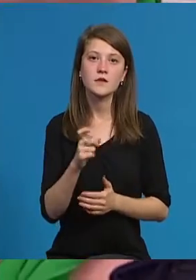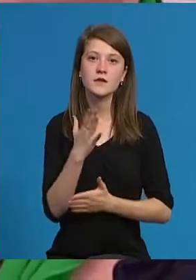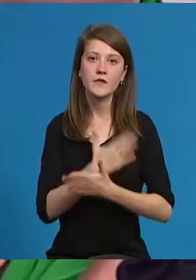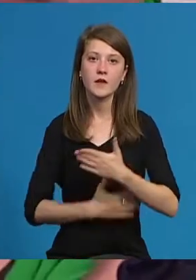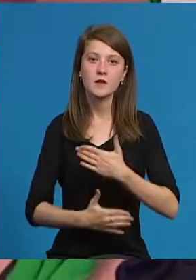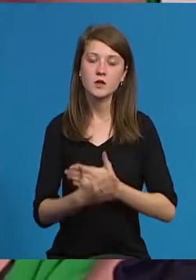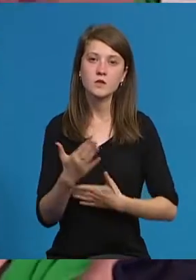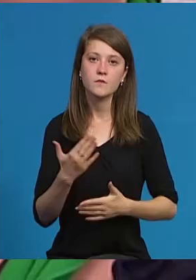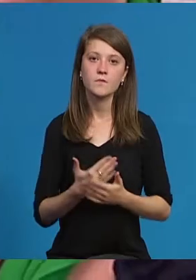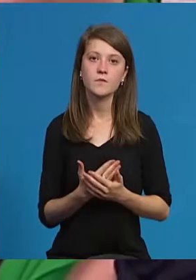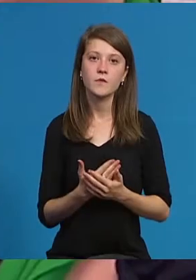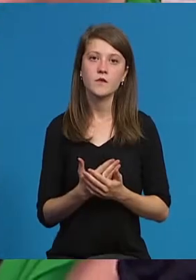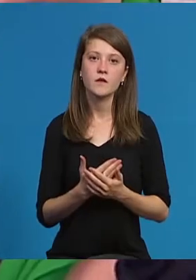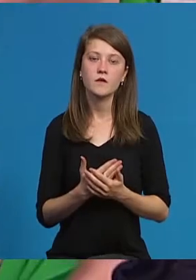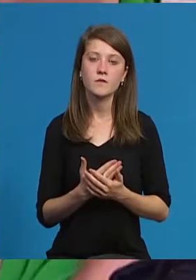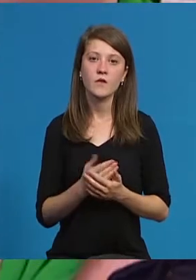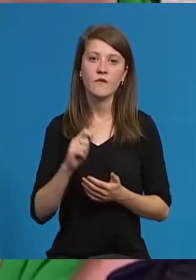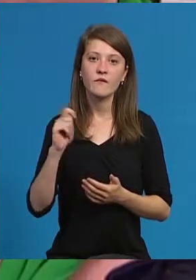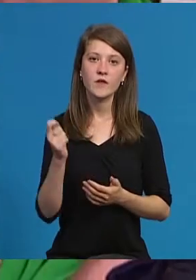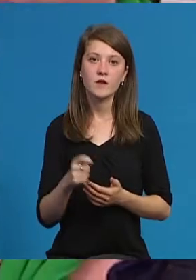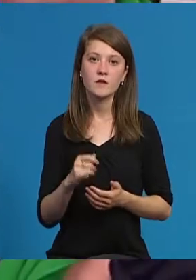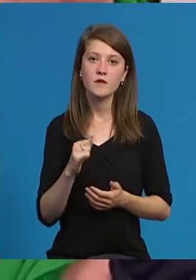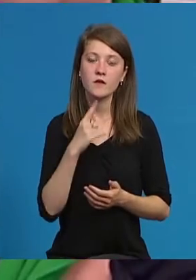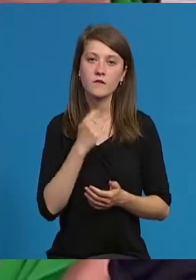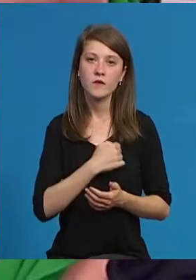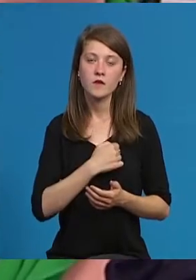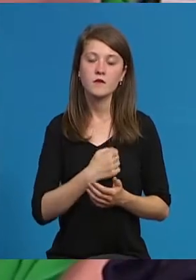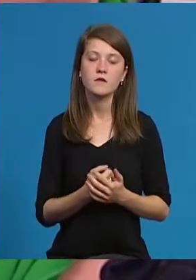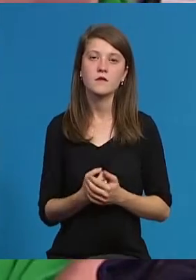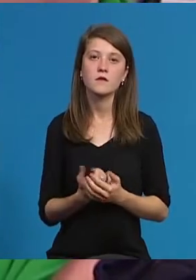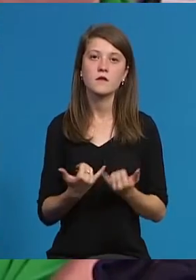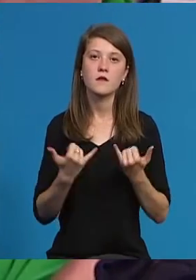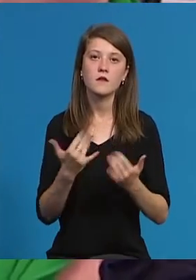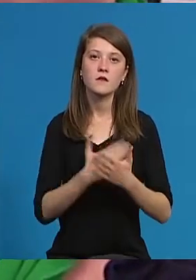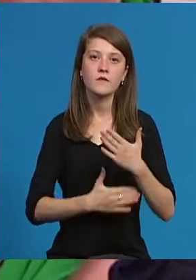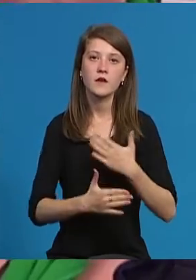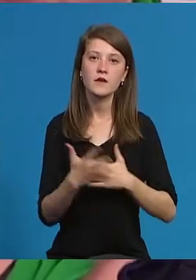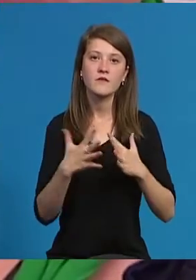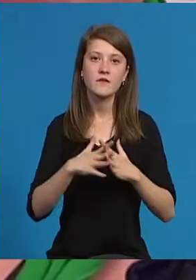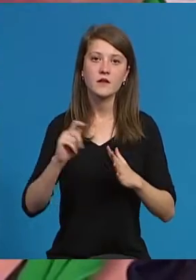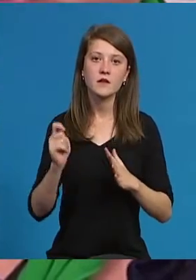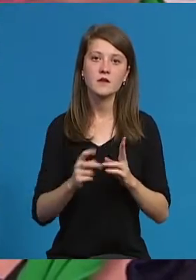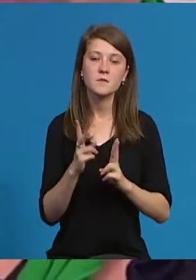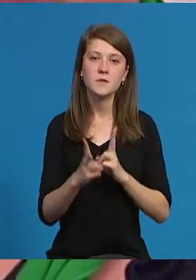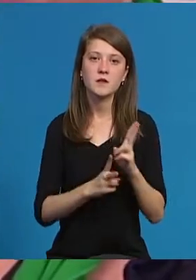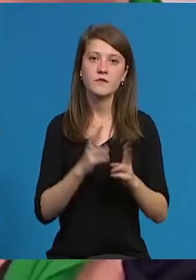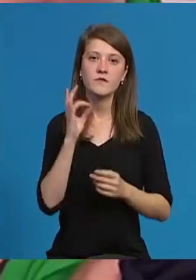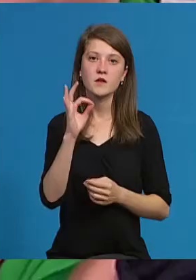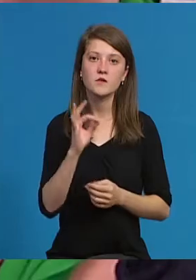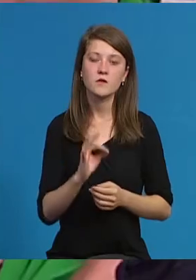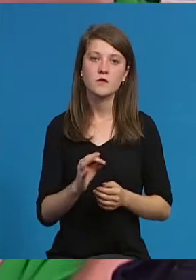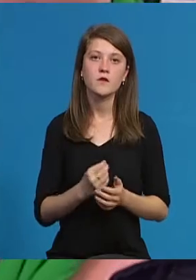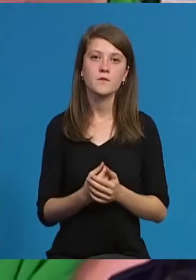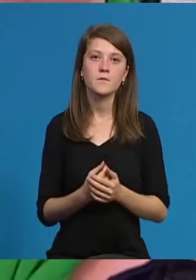інвалідністю війни та учасників бойових дій. Для інвалідів війни змінилися відсотки